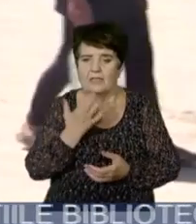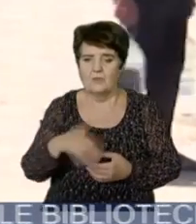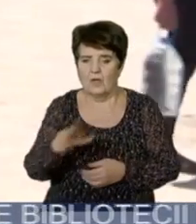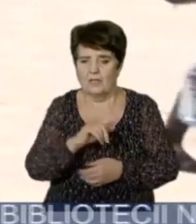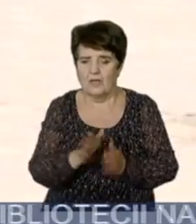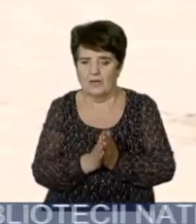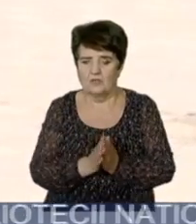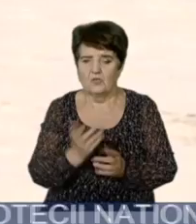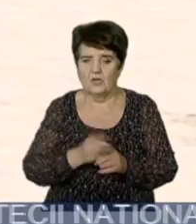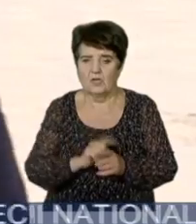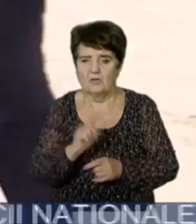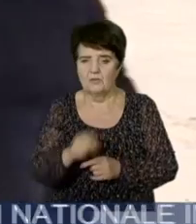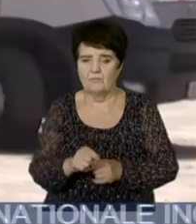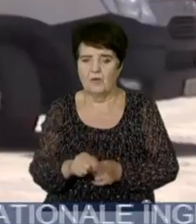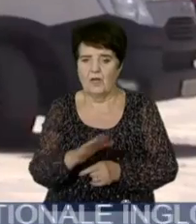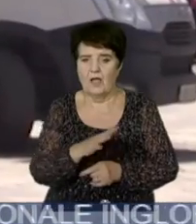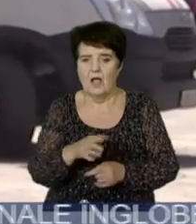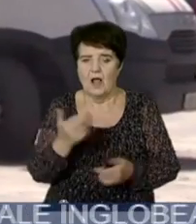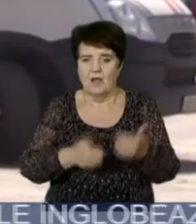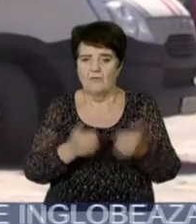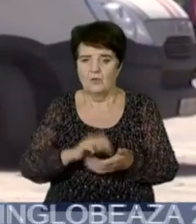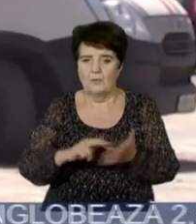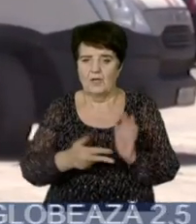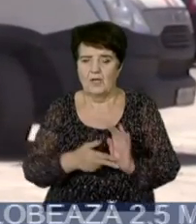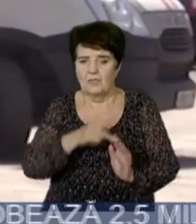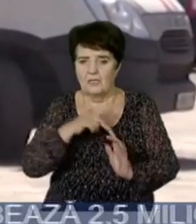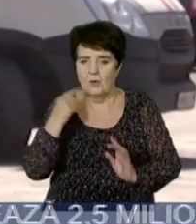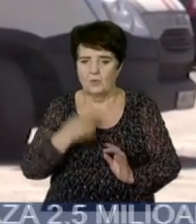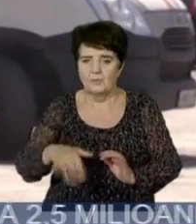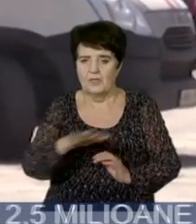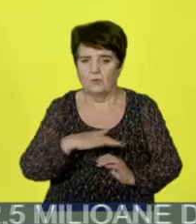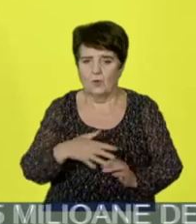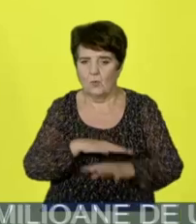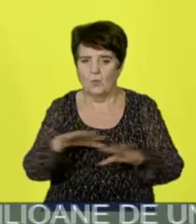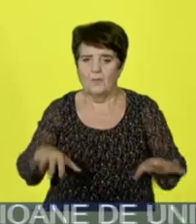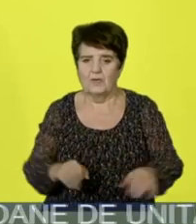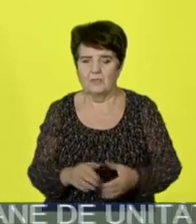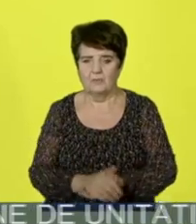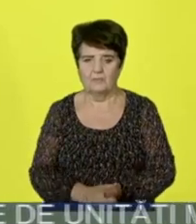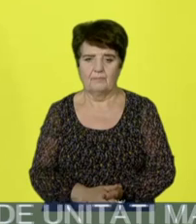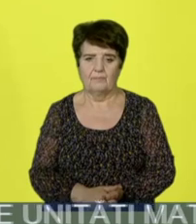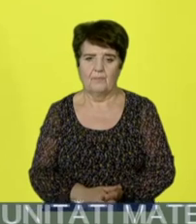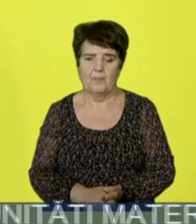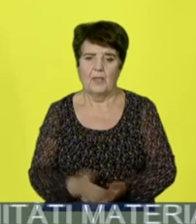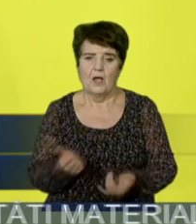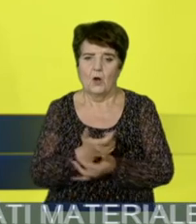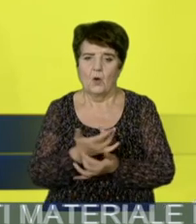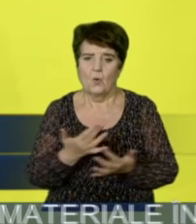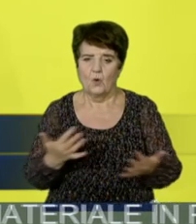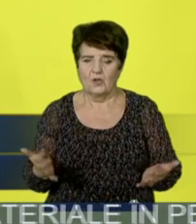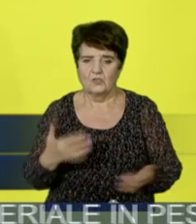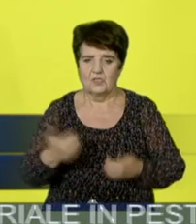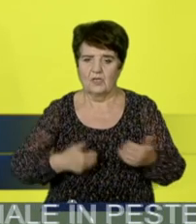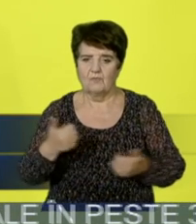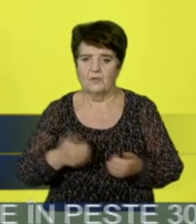poziție fermă cu privire la pseudo-referendumurile planificate de Rusia pe teritoriul ocupat. Orice